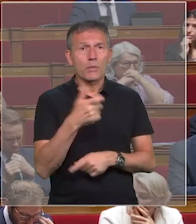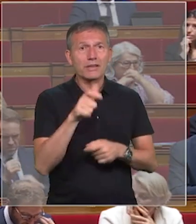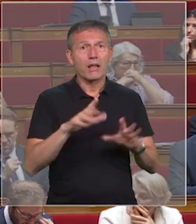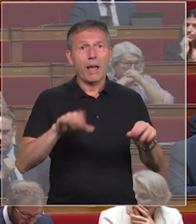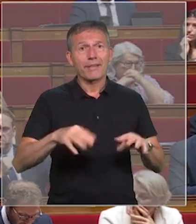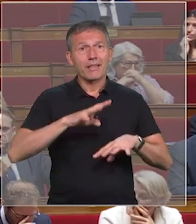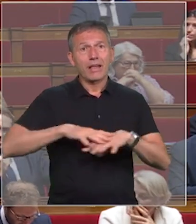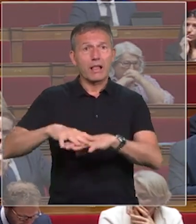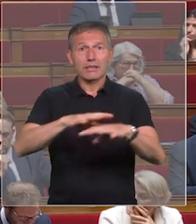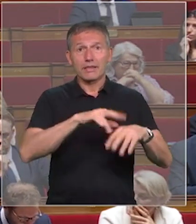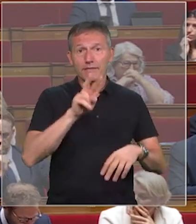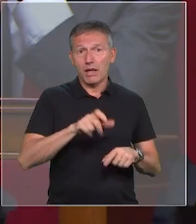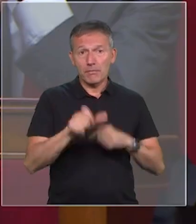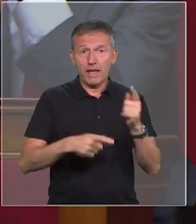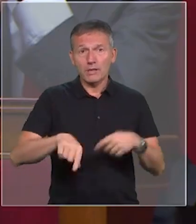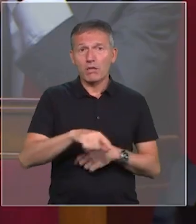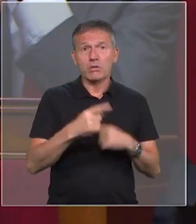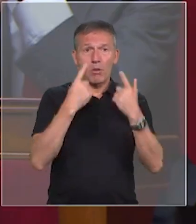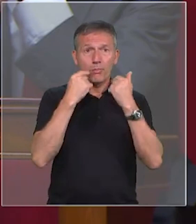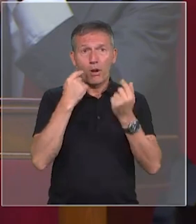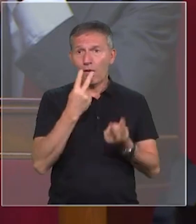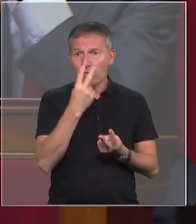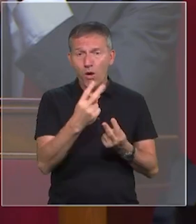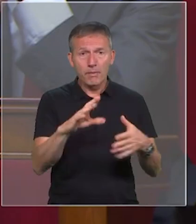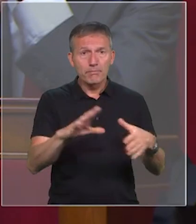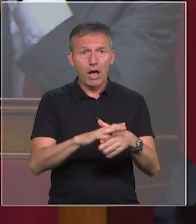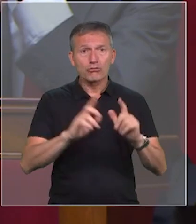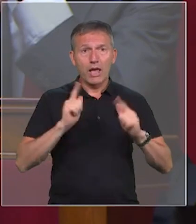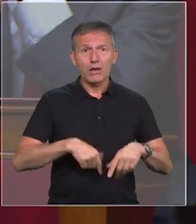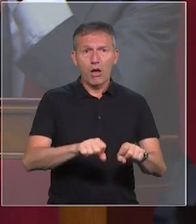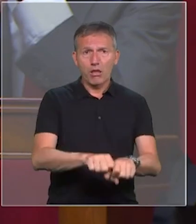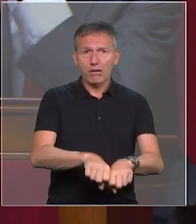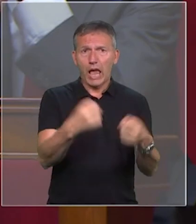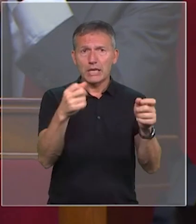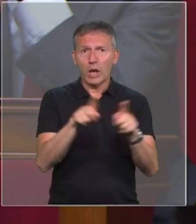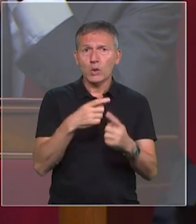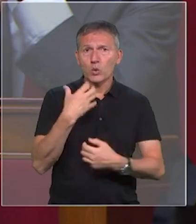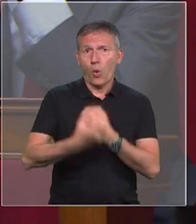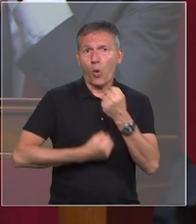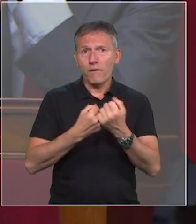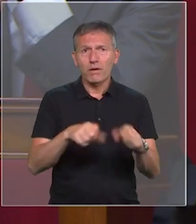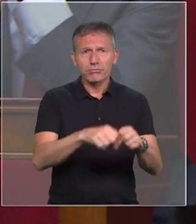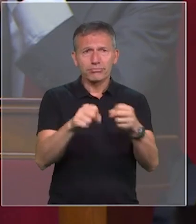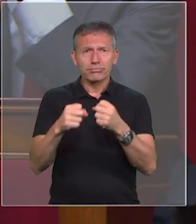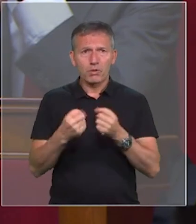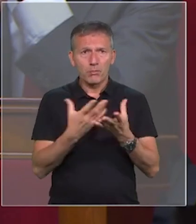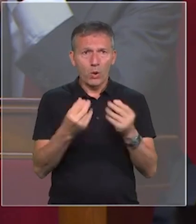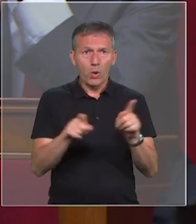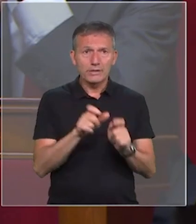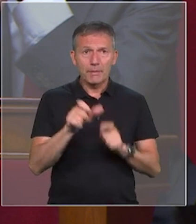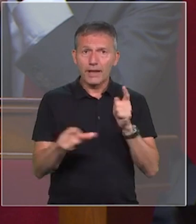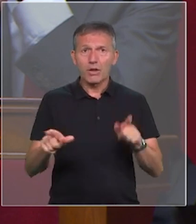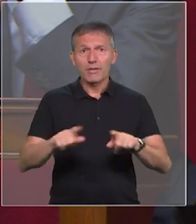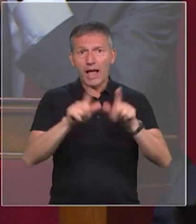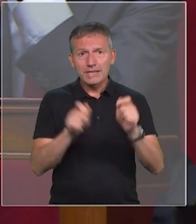nos quartiers, ce sont les premiers à pleurer devant nos écoles détruites, ce sont les premiers à souffrir des dégradations, et ce sont les premiers à